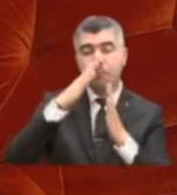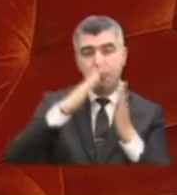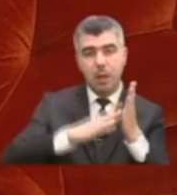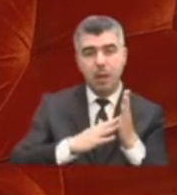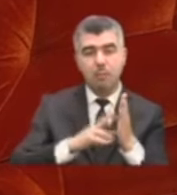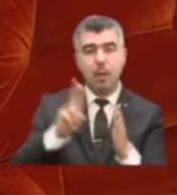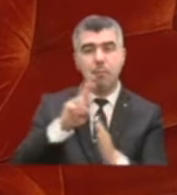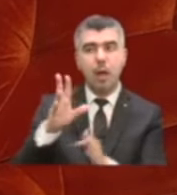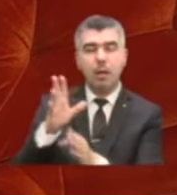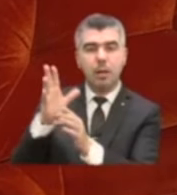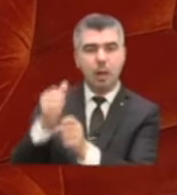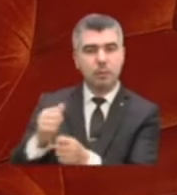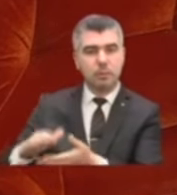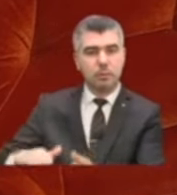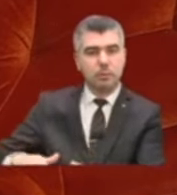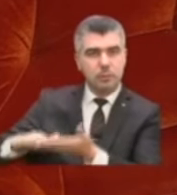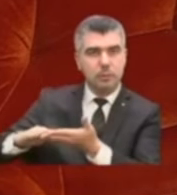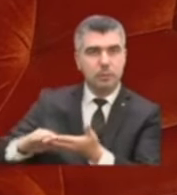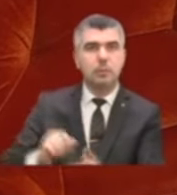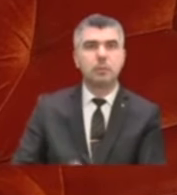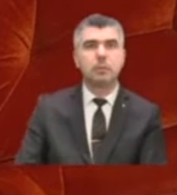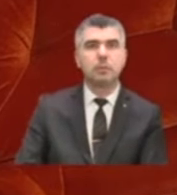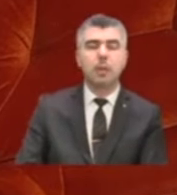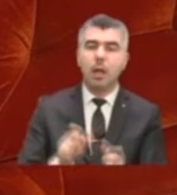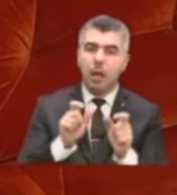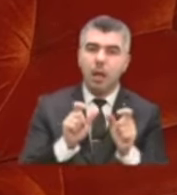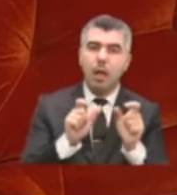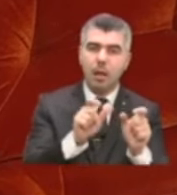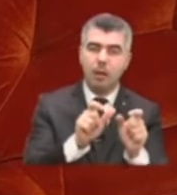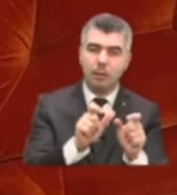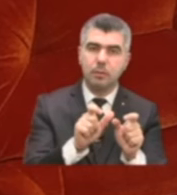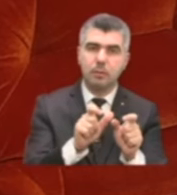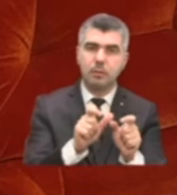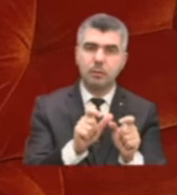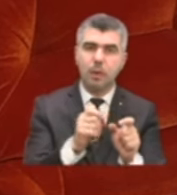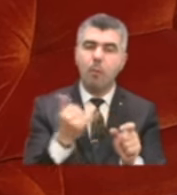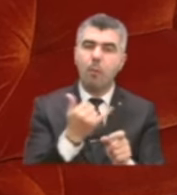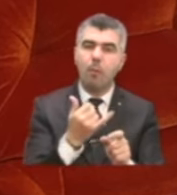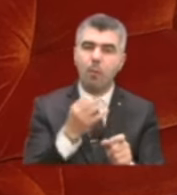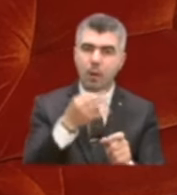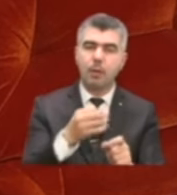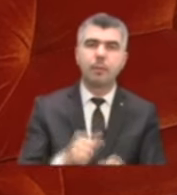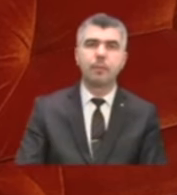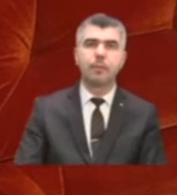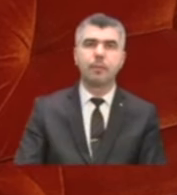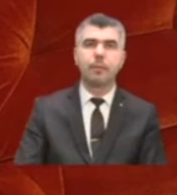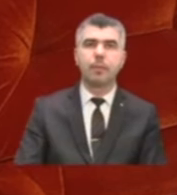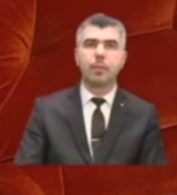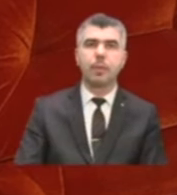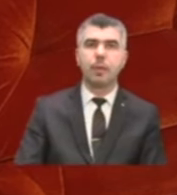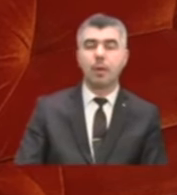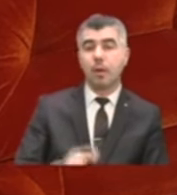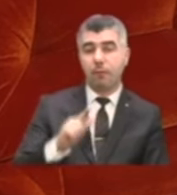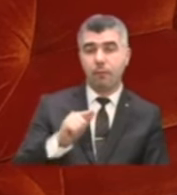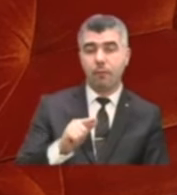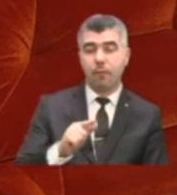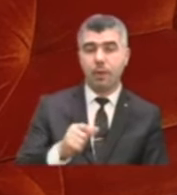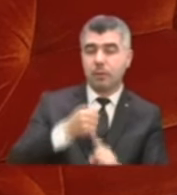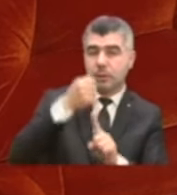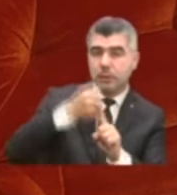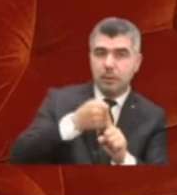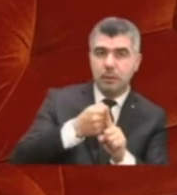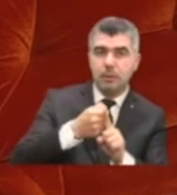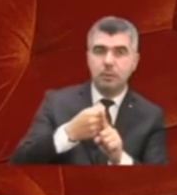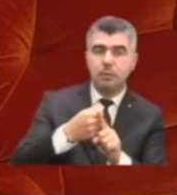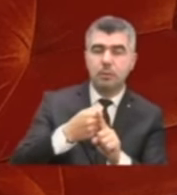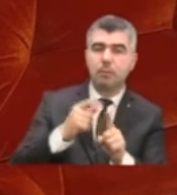ديال صاحب جلالة نصره الله لها واحد العنايه خاصه جدا، ولهذا قمنا بالاشتغال بعدا